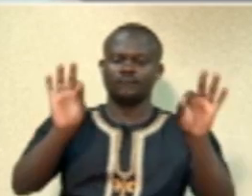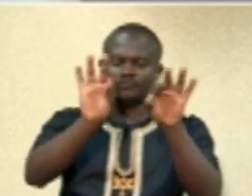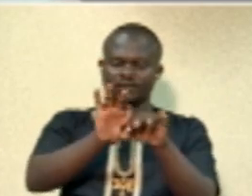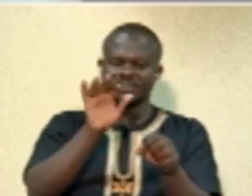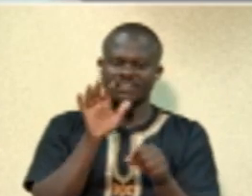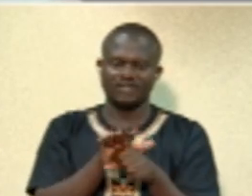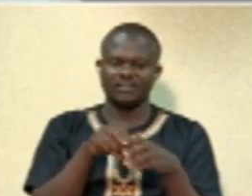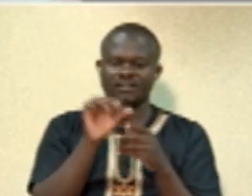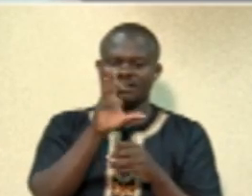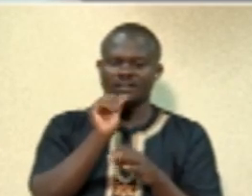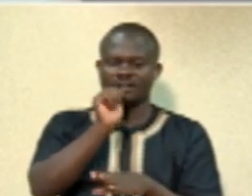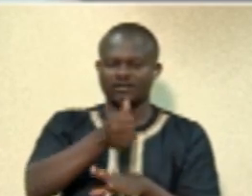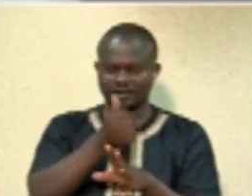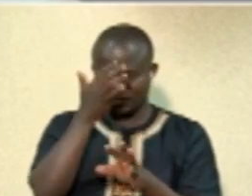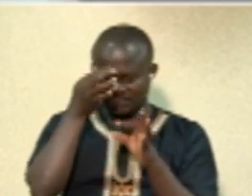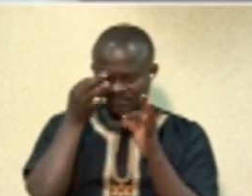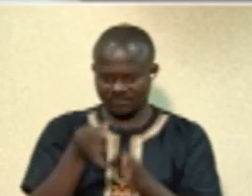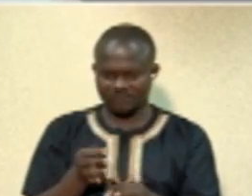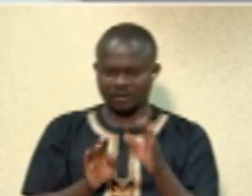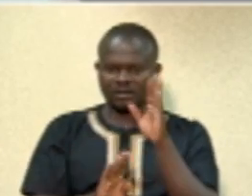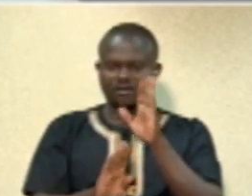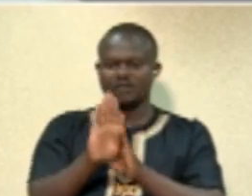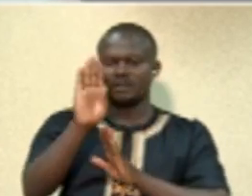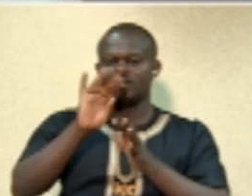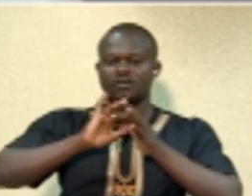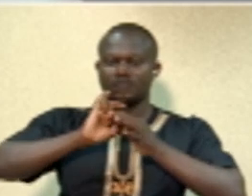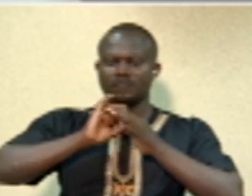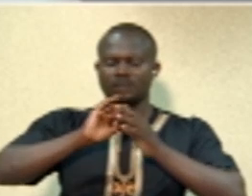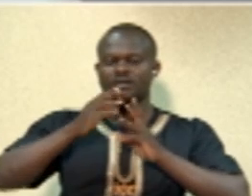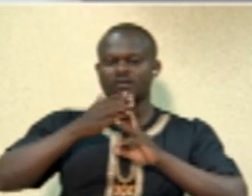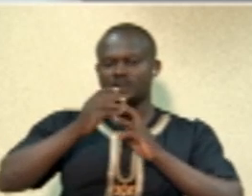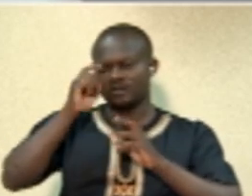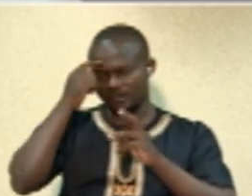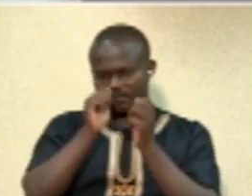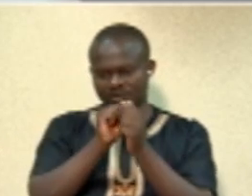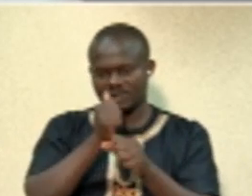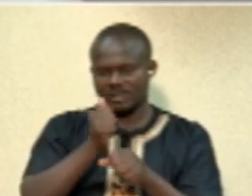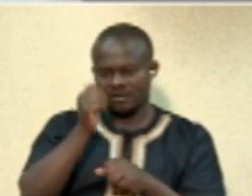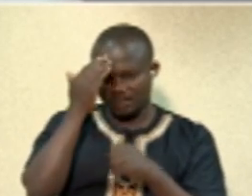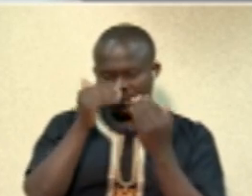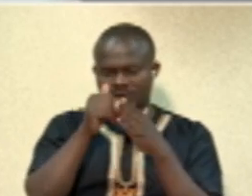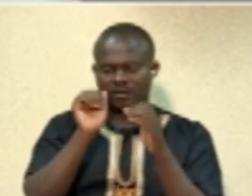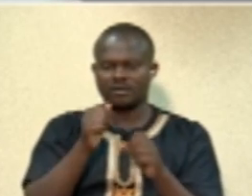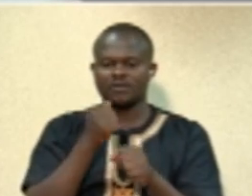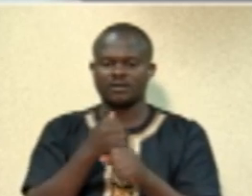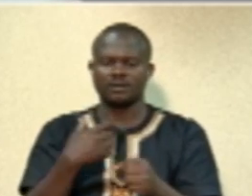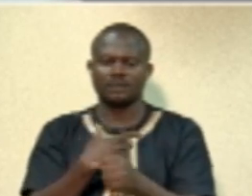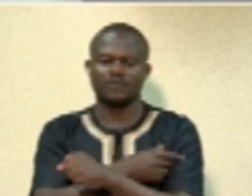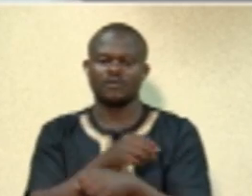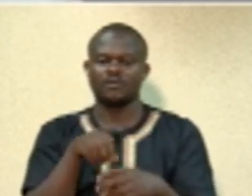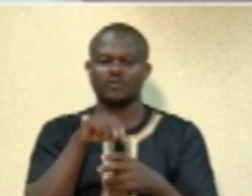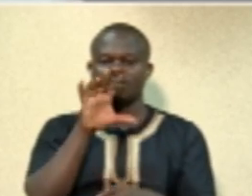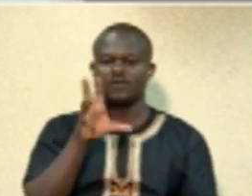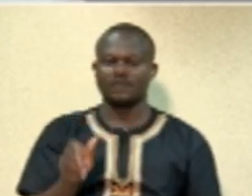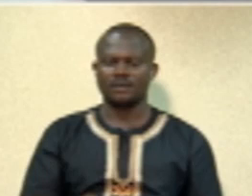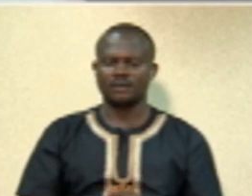gakomeye kuri Afurika gushyiraho ingamba zo guteza imbere ubufatanye hagati ya leta n'abikorera kugira ngo dukore inkingo ku mugabane wacu.